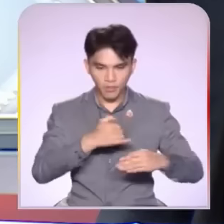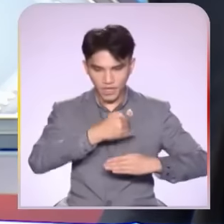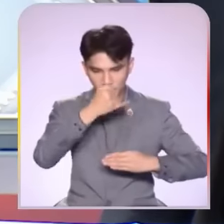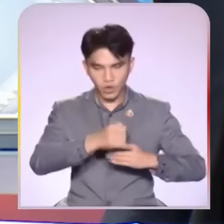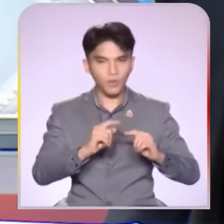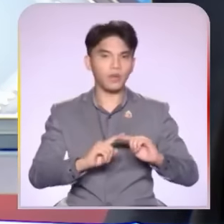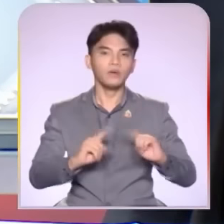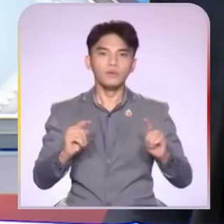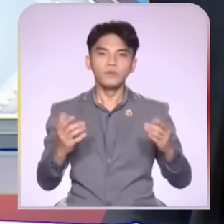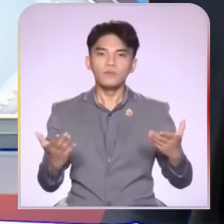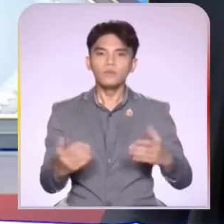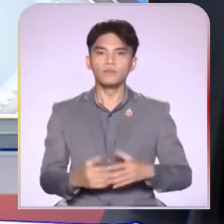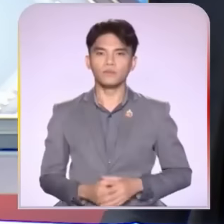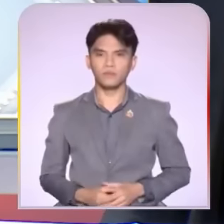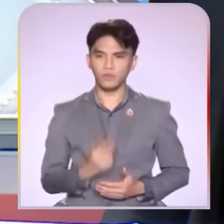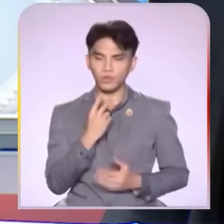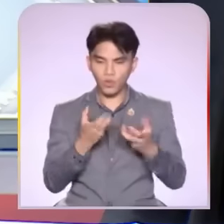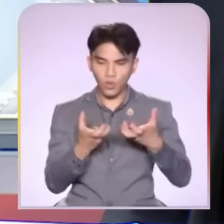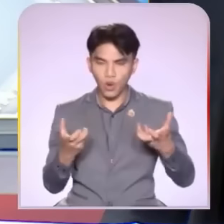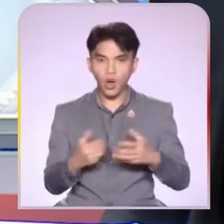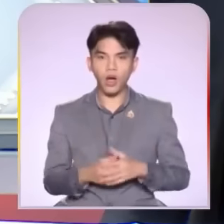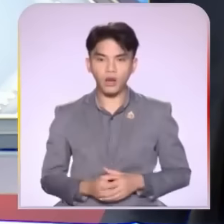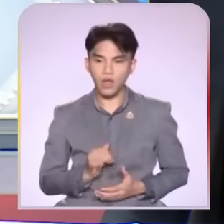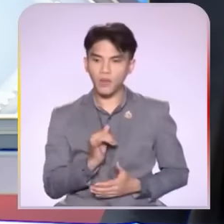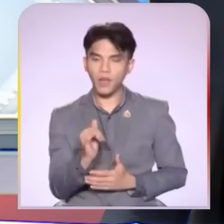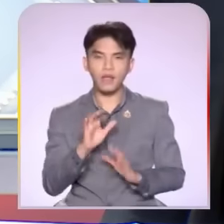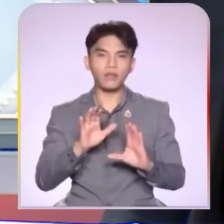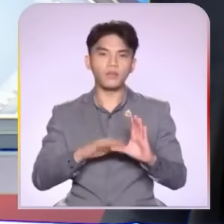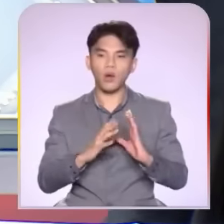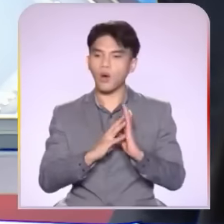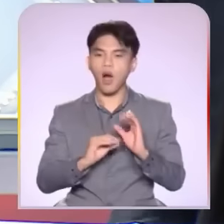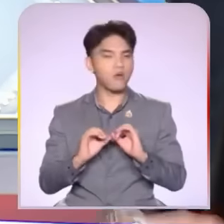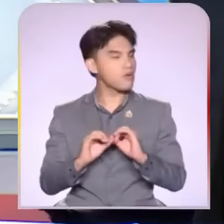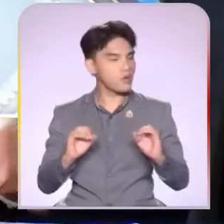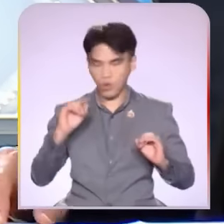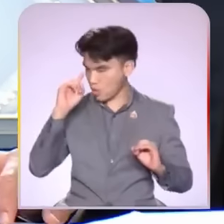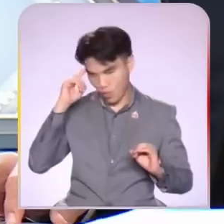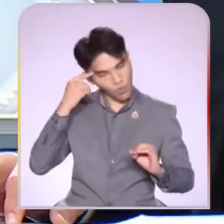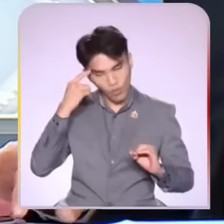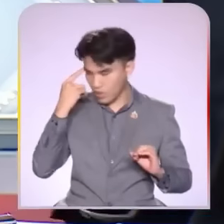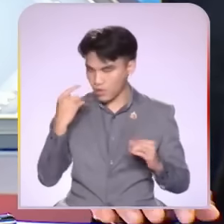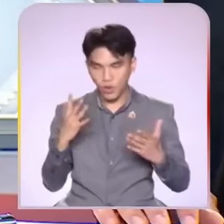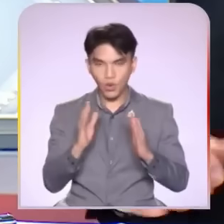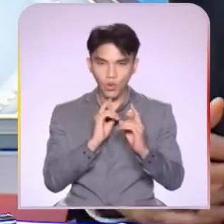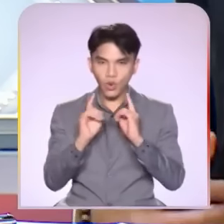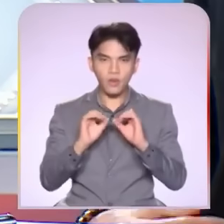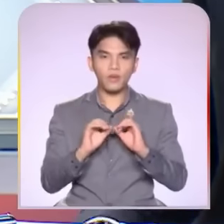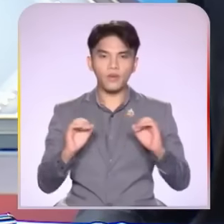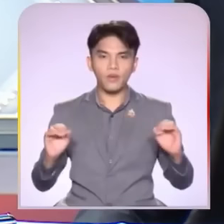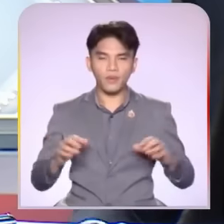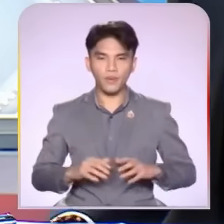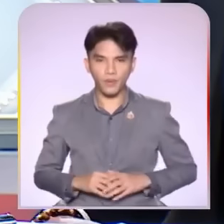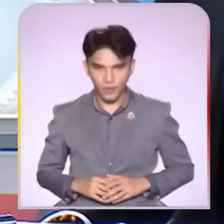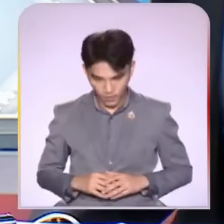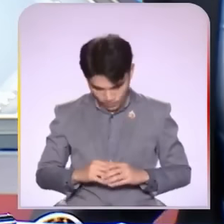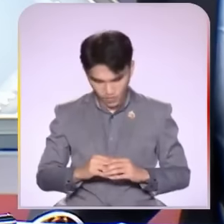ไม่เหมือนกันหรือเปล่าพี่ดาเขาอาจจะเห็นผลิตภัณฑ ์ ตรงไปที่บริษัทเลยไม่ได้อบรมไม่รู้อ่ะไม่ได้ผ่านไม่ได้มีใครมาคุยชักชวนหรือเปล่า